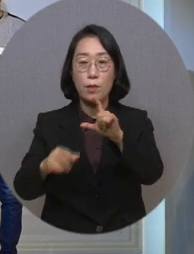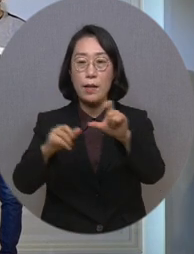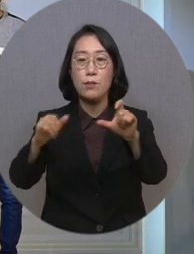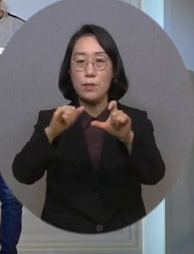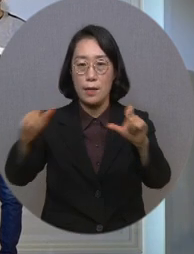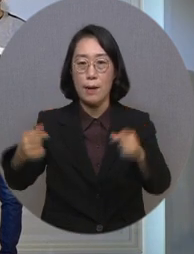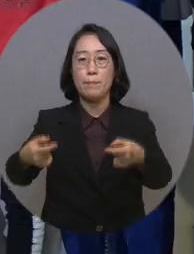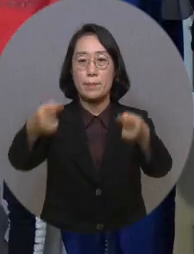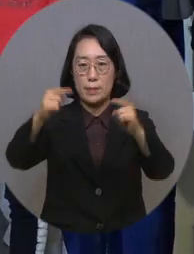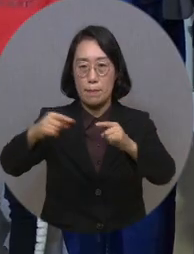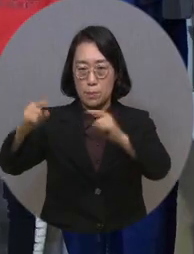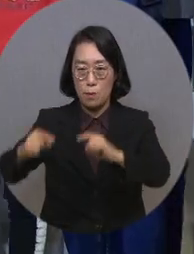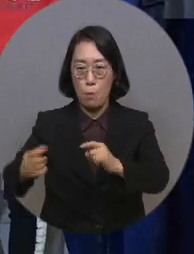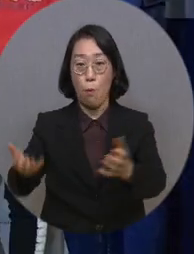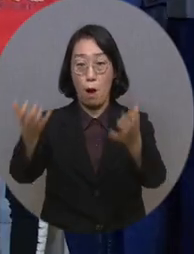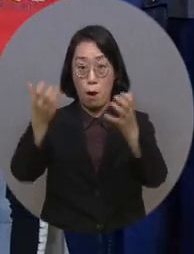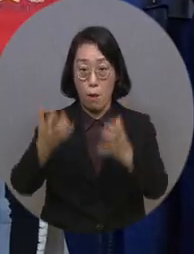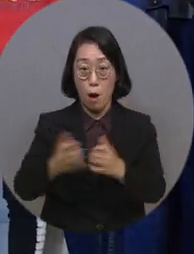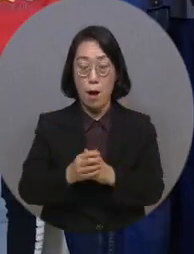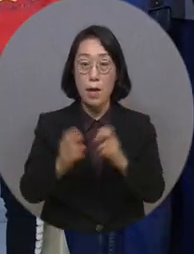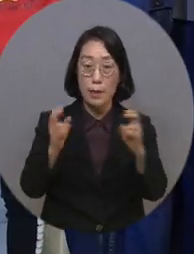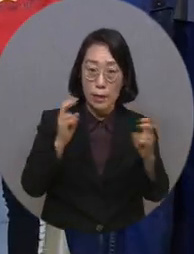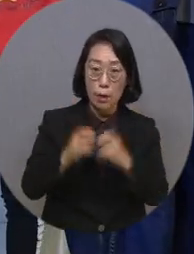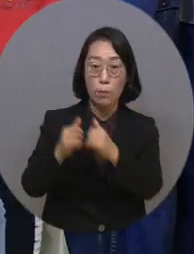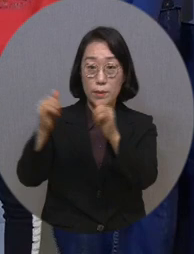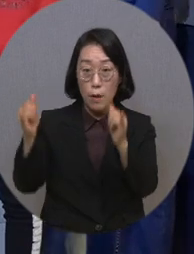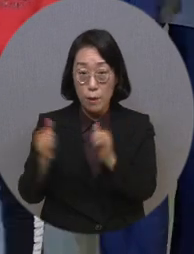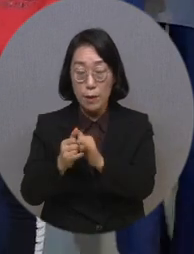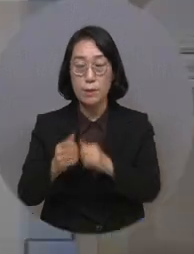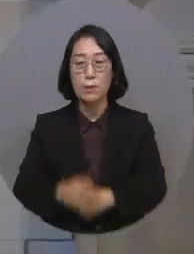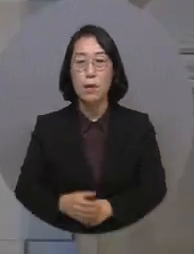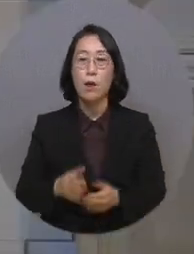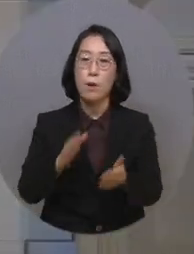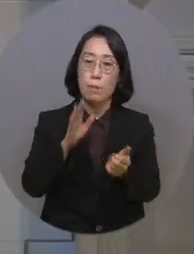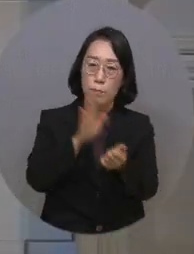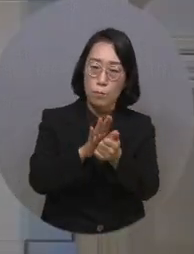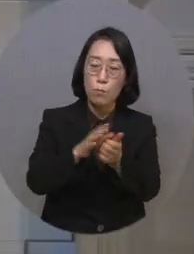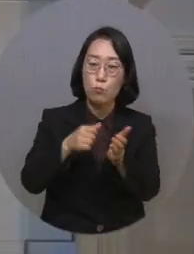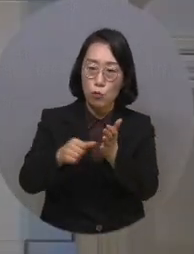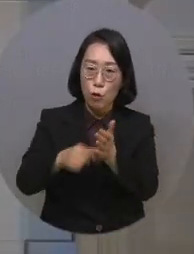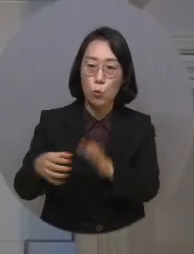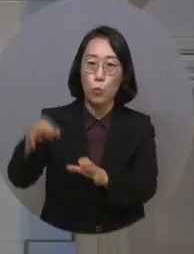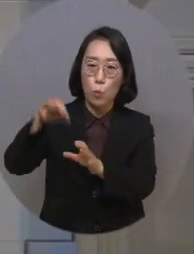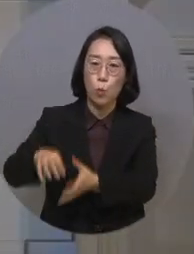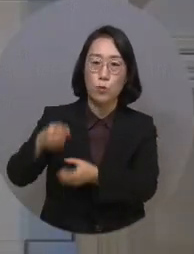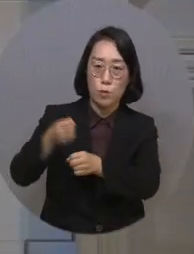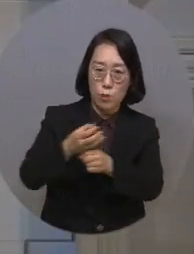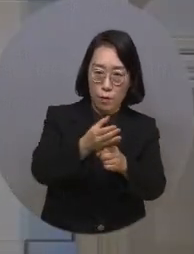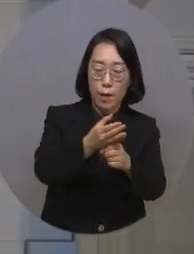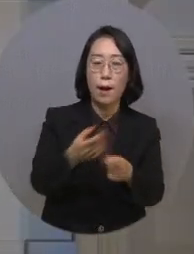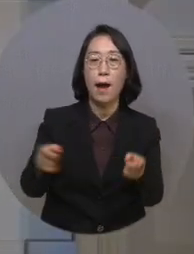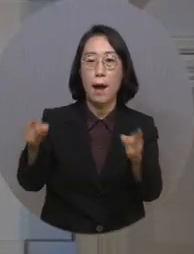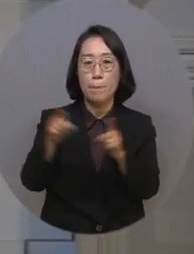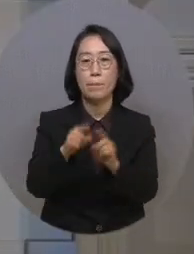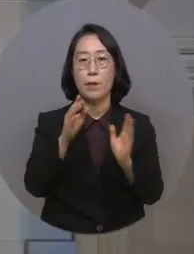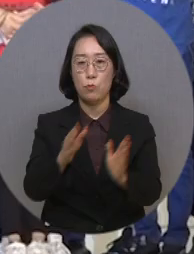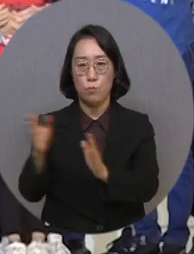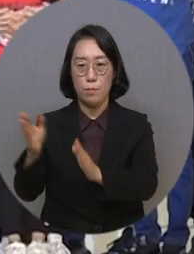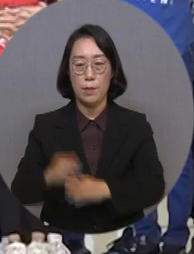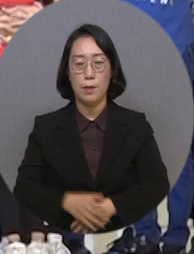15분이 참여하셨고 민간기업과 사회단체가 후원 물품과 후원금을 전달하는 등의 행사가